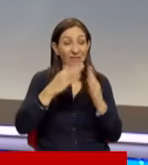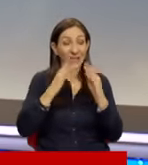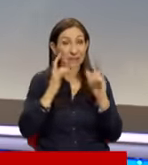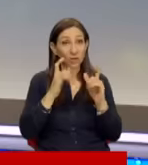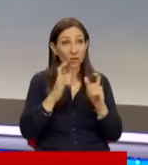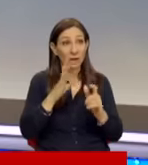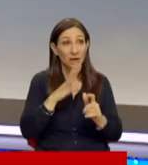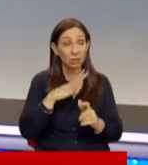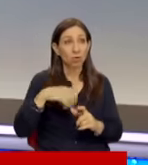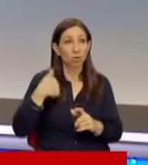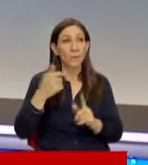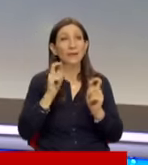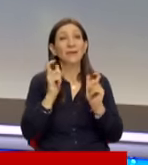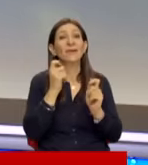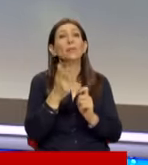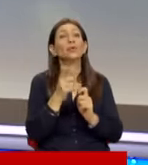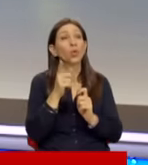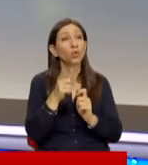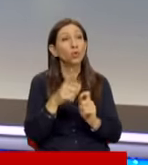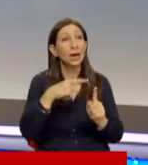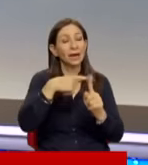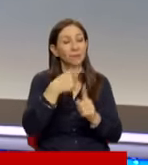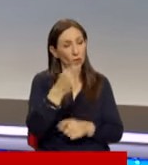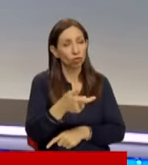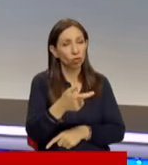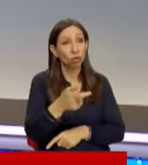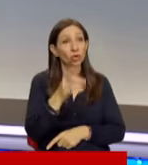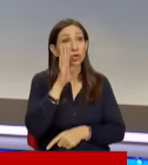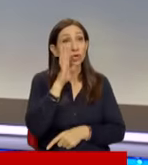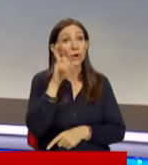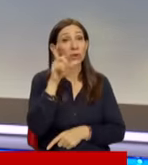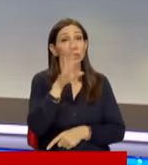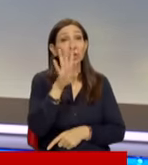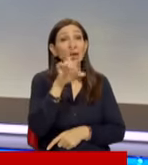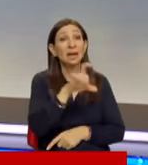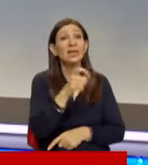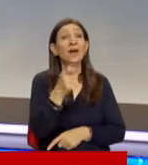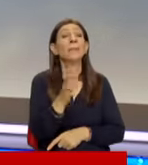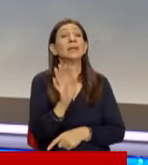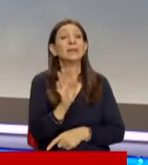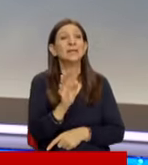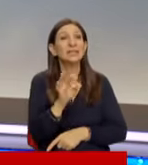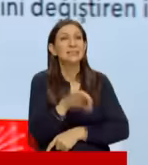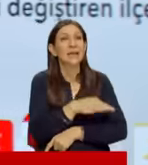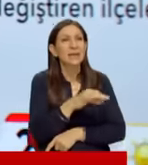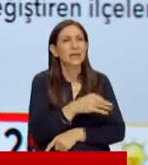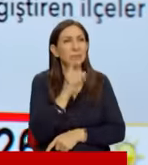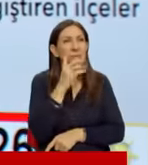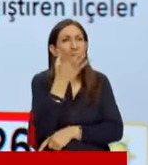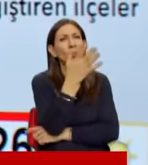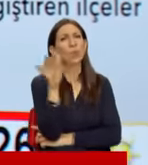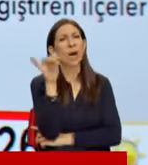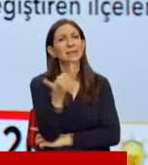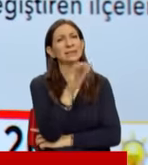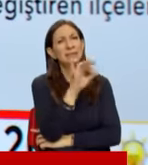sigortalı olduğunda normalde vermiyorlardı ama onu yine bozmuşlardı. Son 4 ayda onları veremediler. Sancaktepe gelsin mi? Ne büyük haksızlık